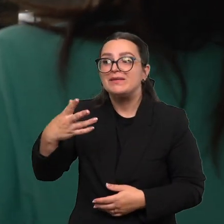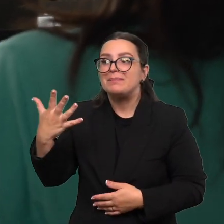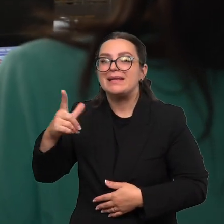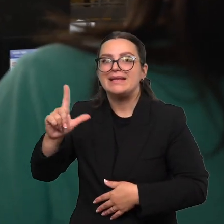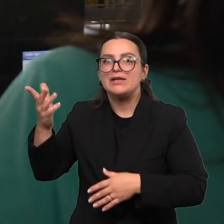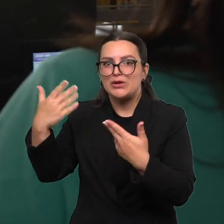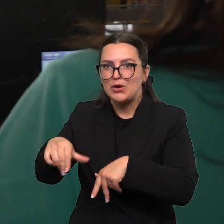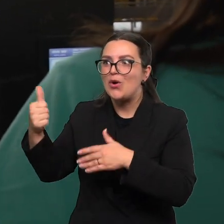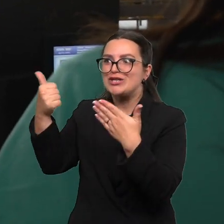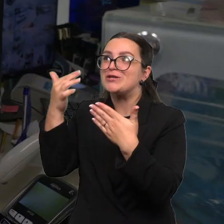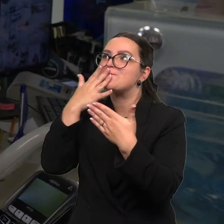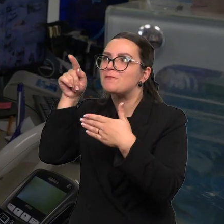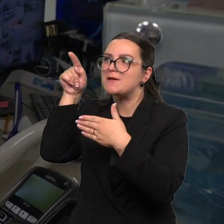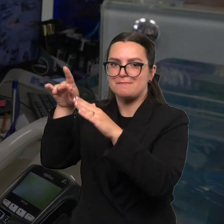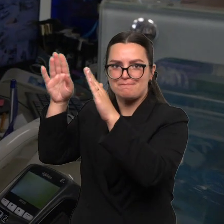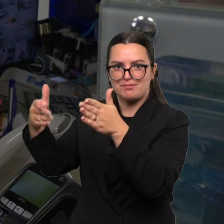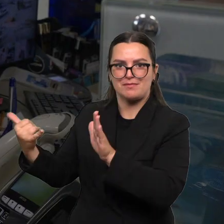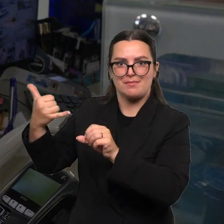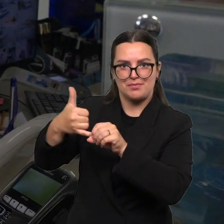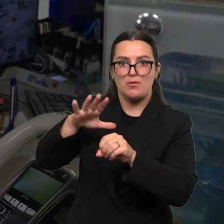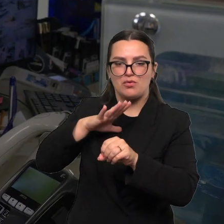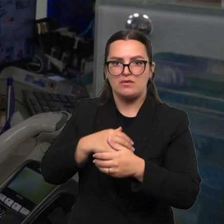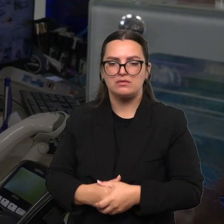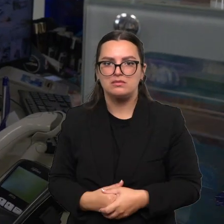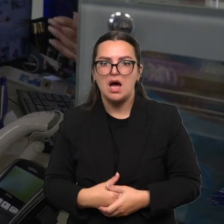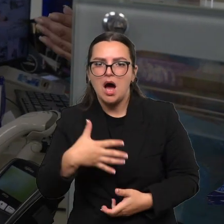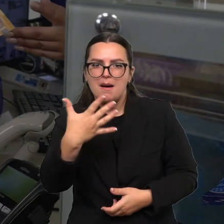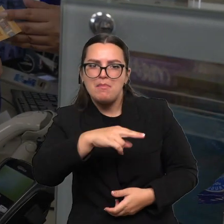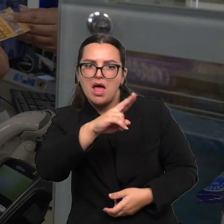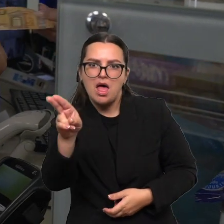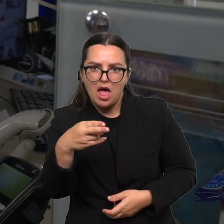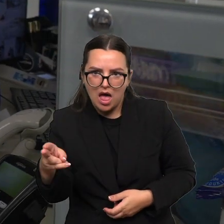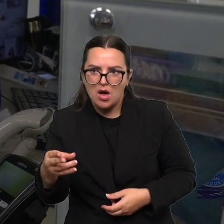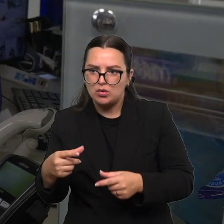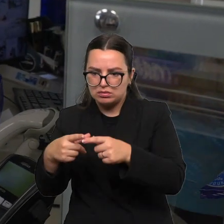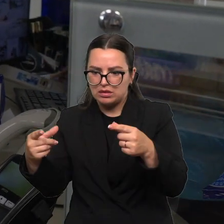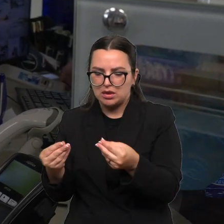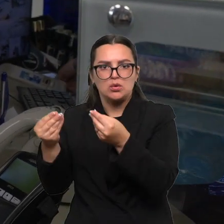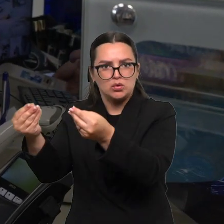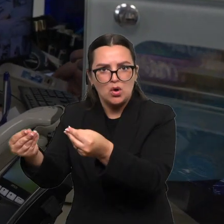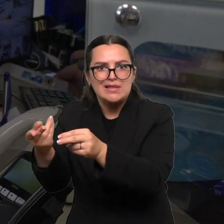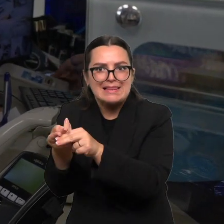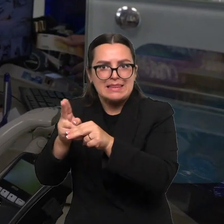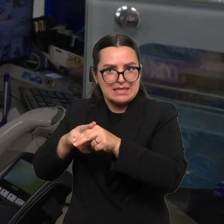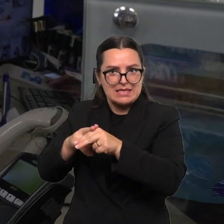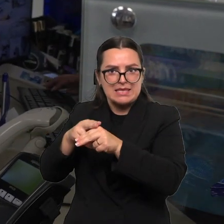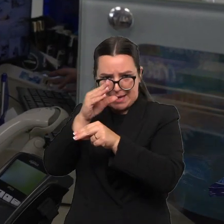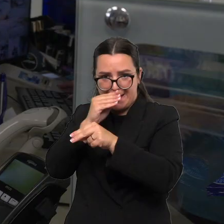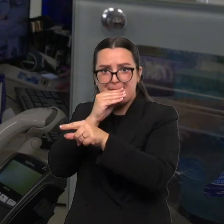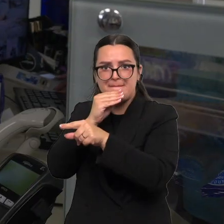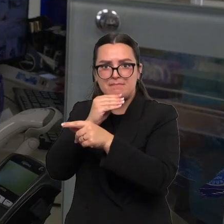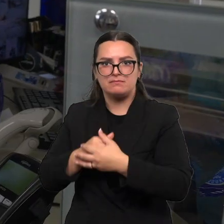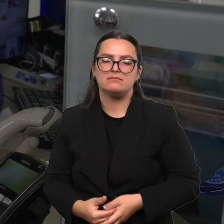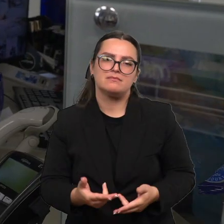litrų. Šešta, o stambę paimsit kupiūrą? Dar vis turit gražos? Dar vis turim. O,